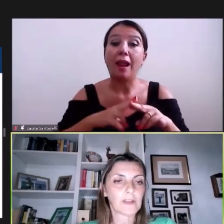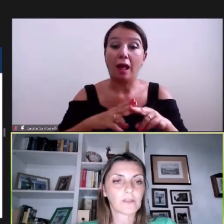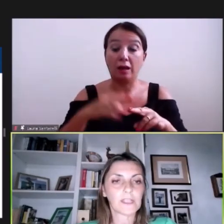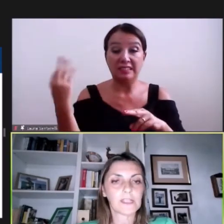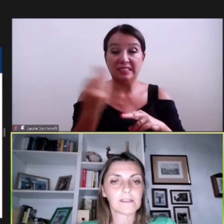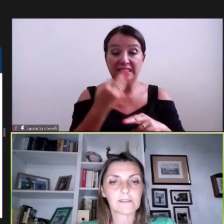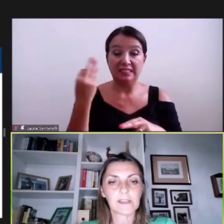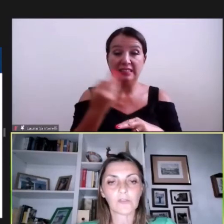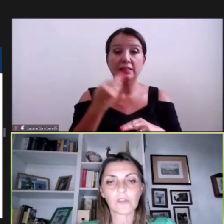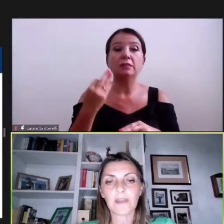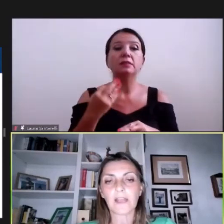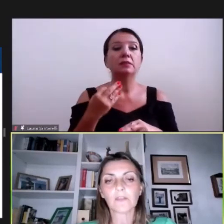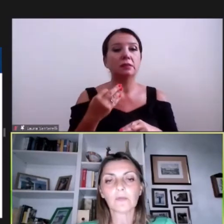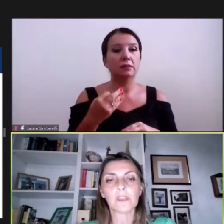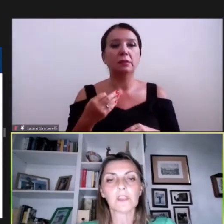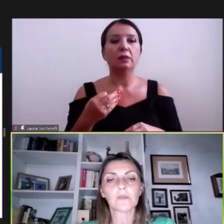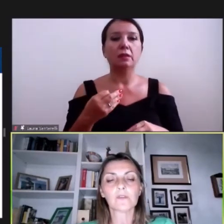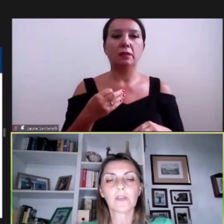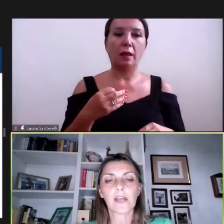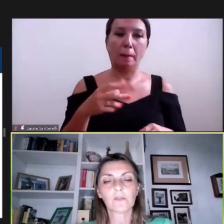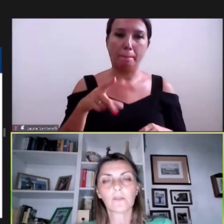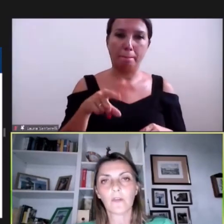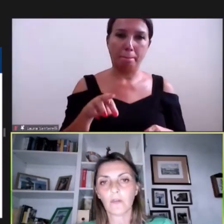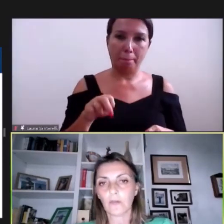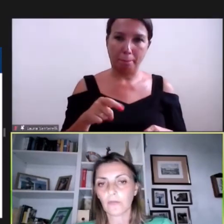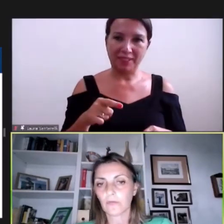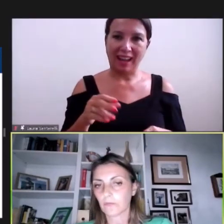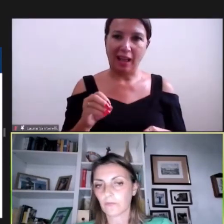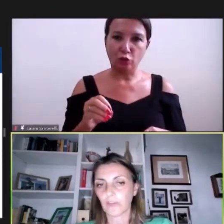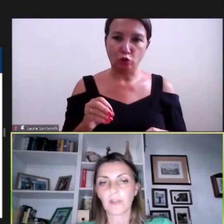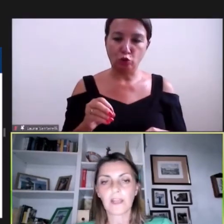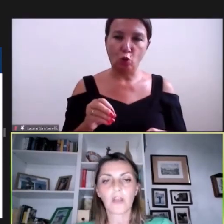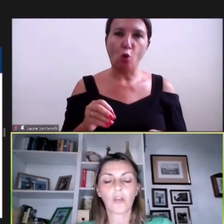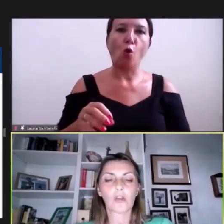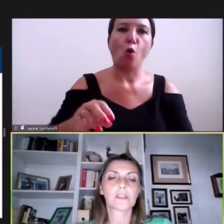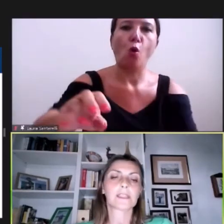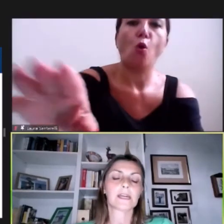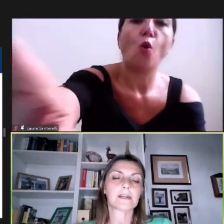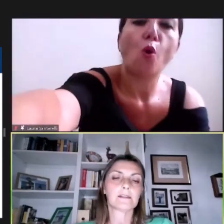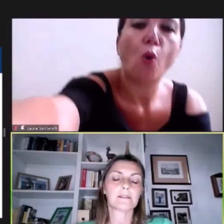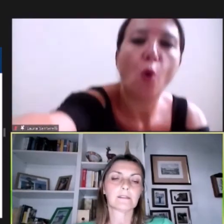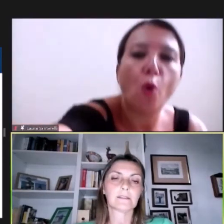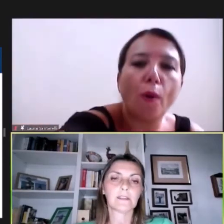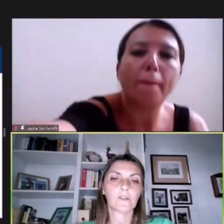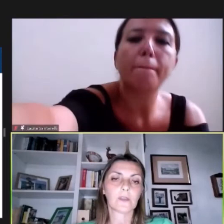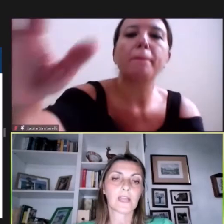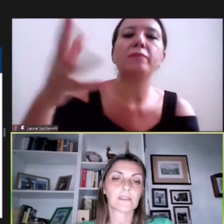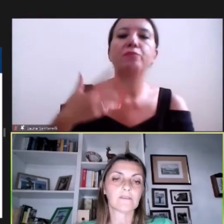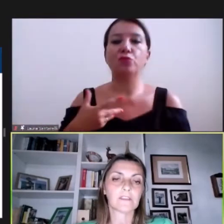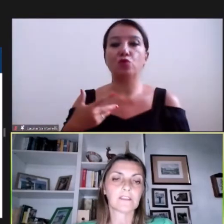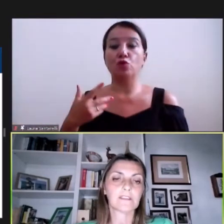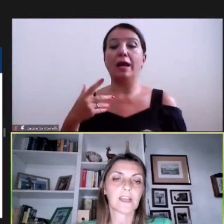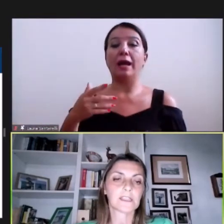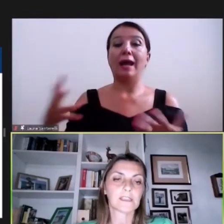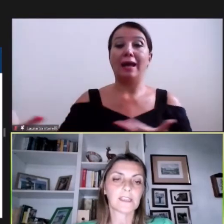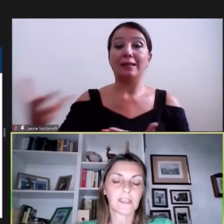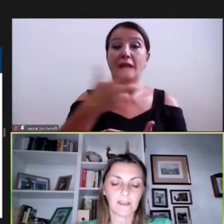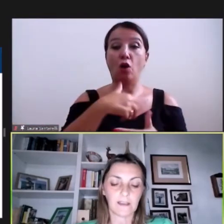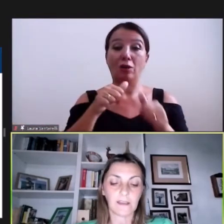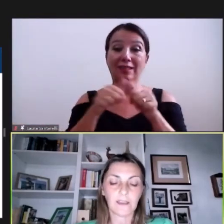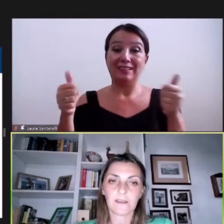Lo fanno nel distretto di Prato, quindi in questo caso c'è una raccolta selezionata,